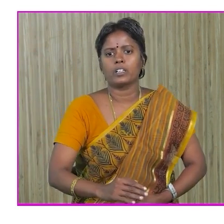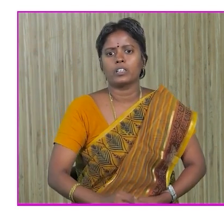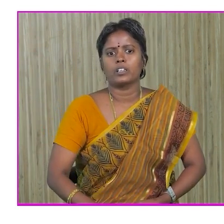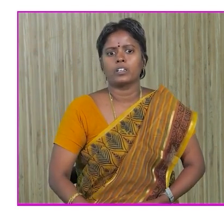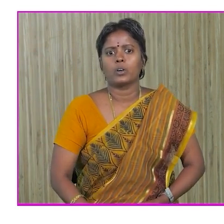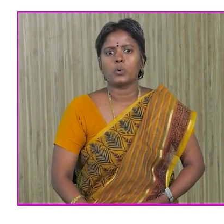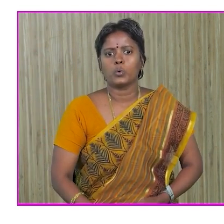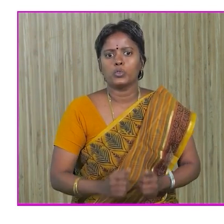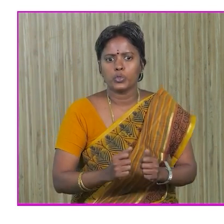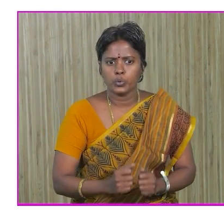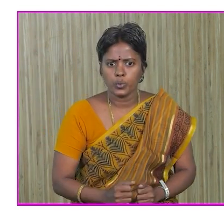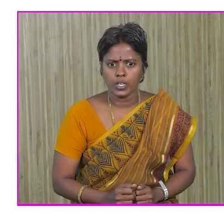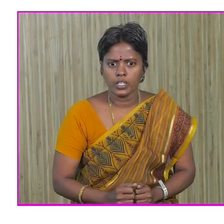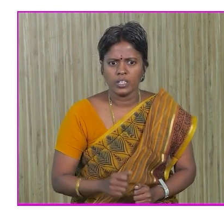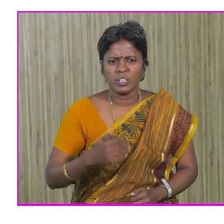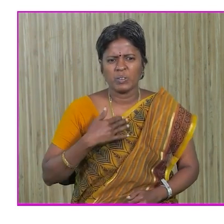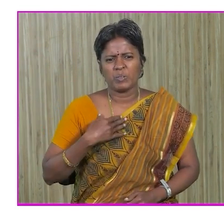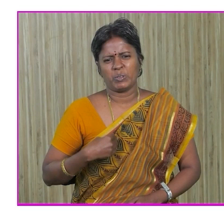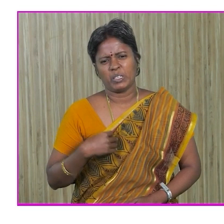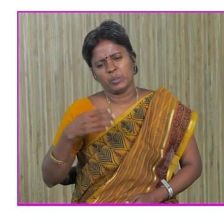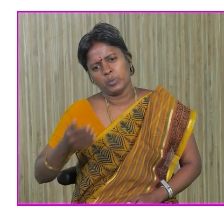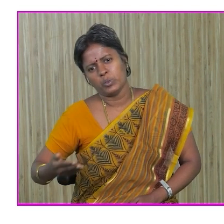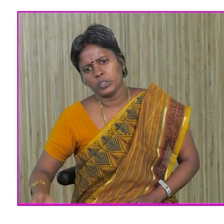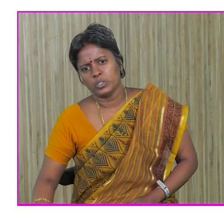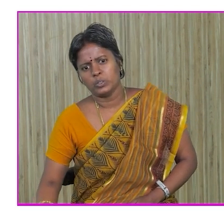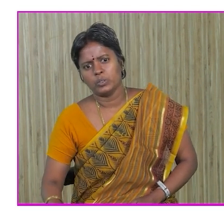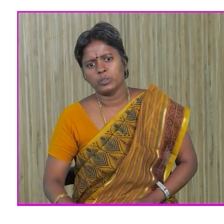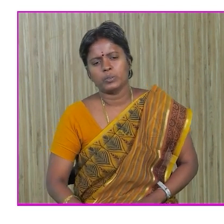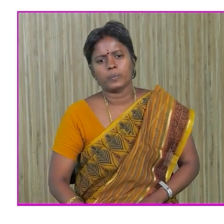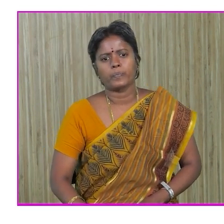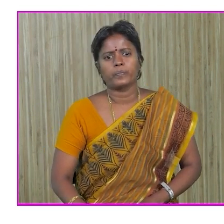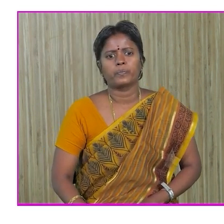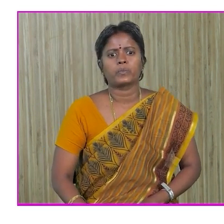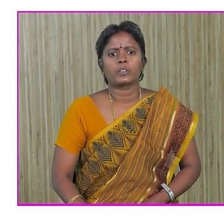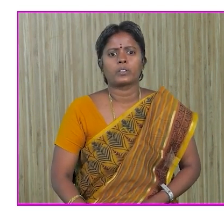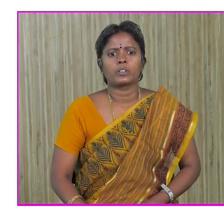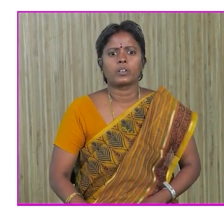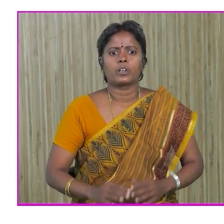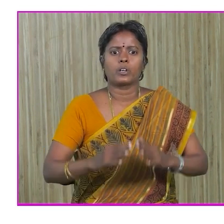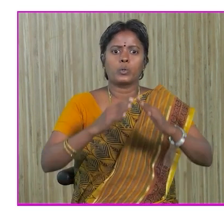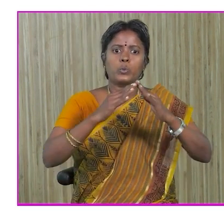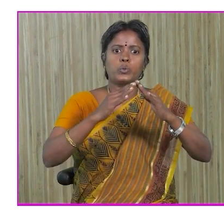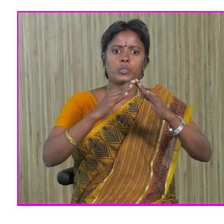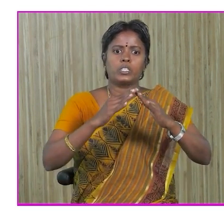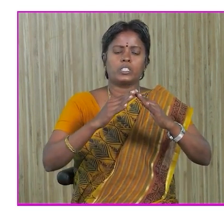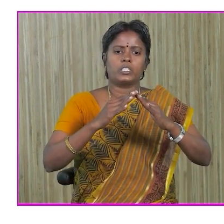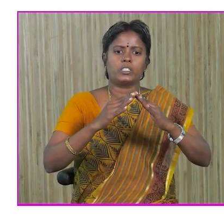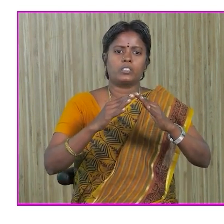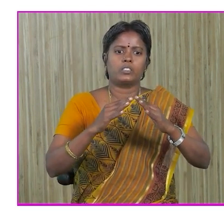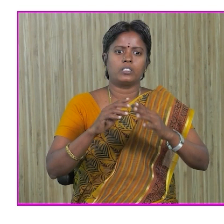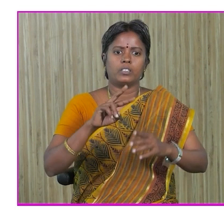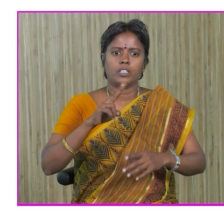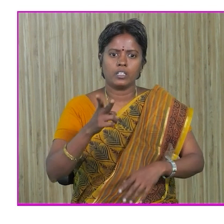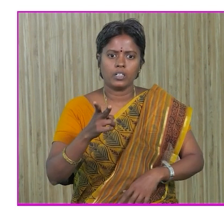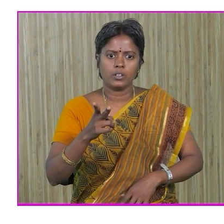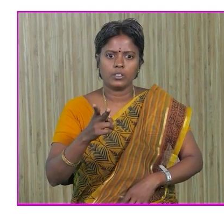குன்றுவர், மதிப்பு குறையும். எப்போ? குன்றுவ குன்றி அணைய செய்யின். குன்றி, ரெண்டாவது அடியில்